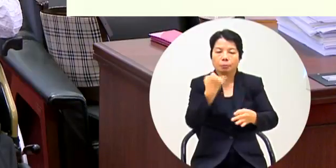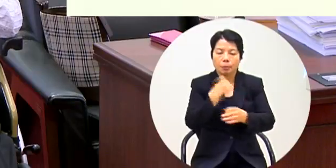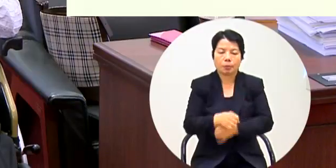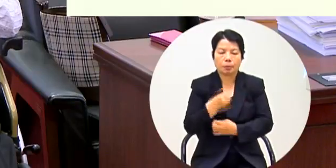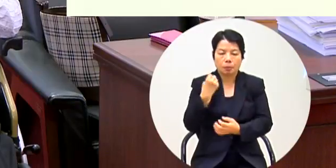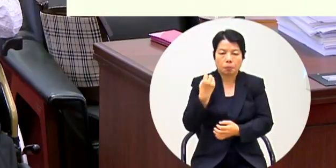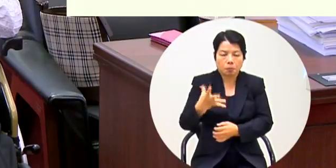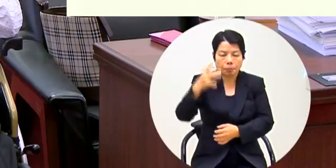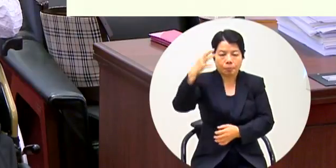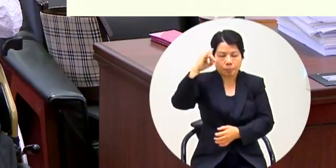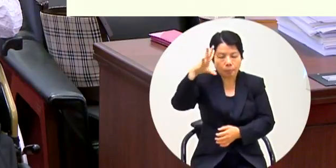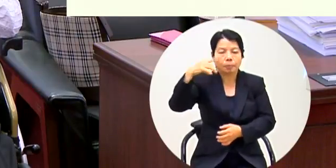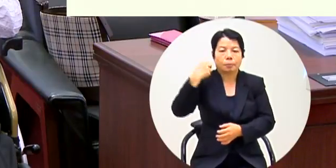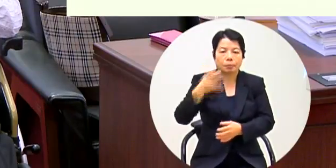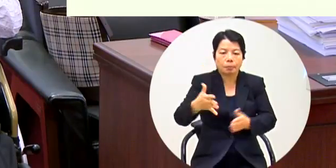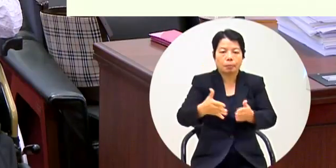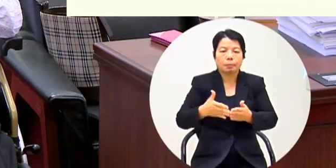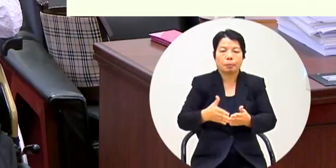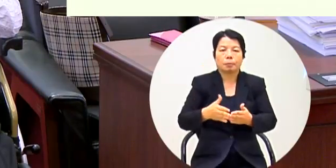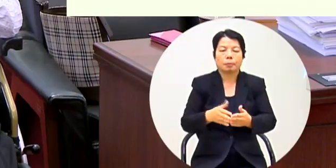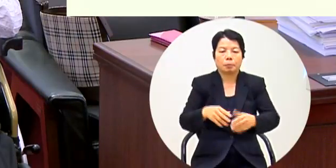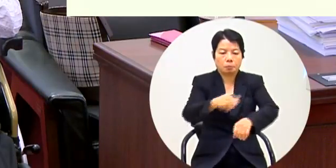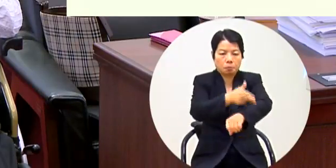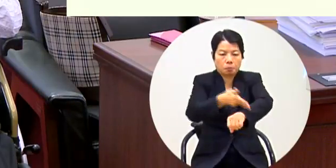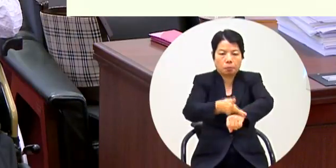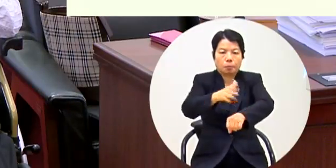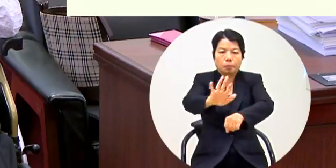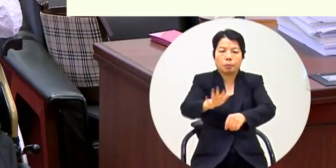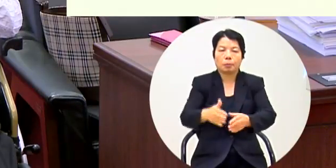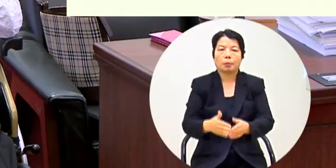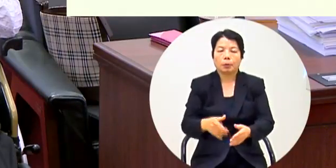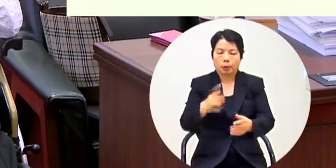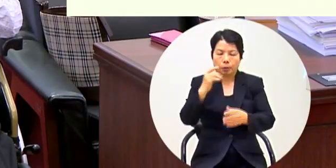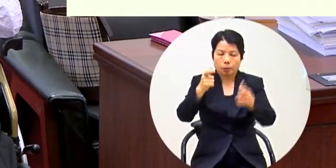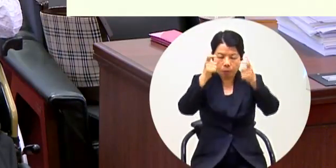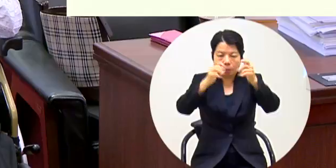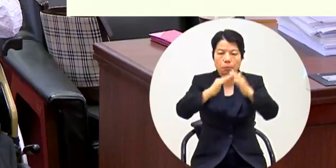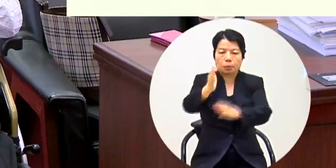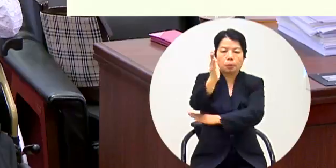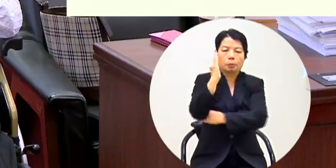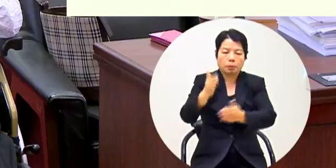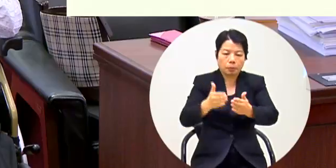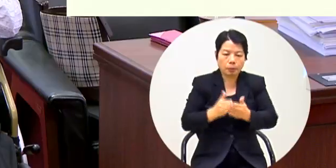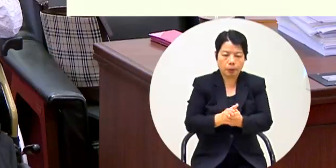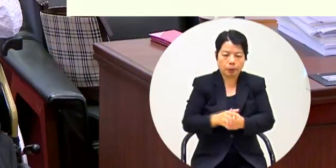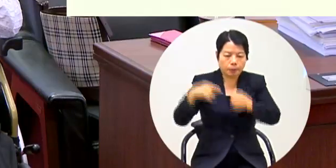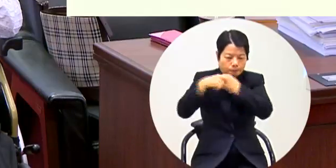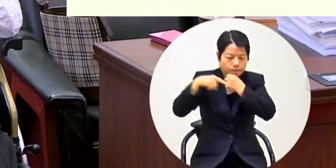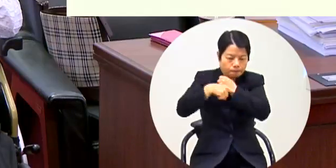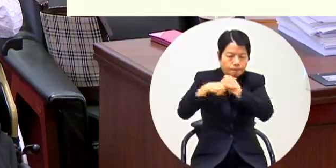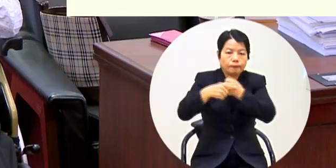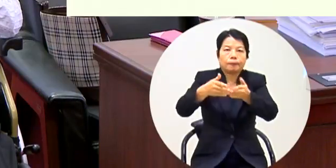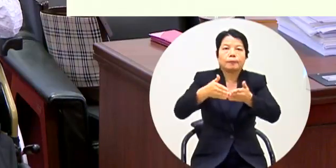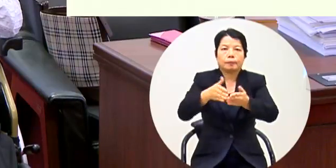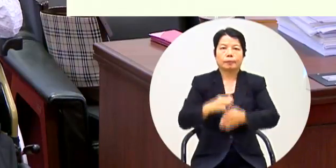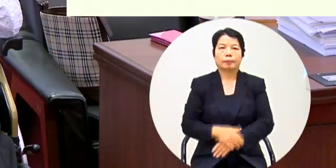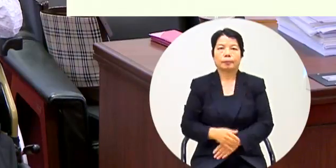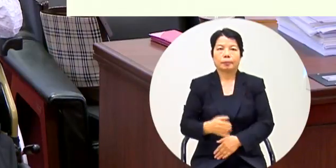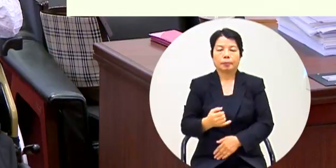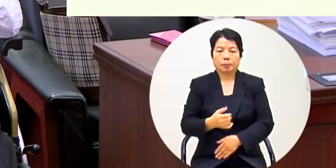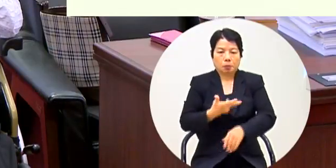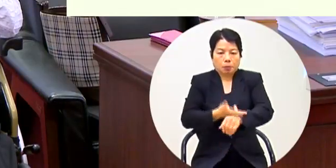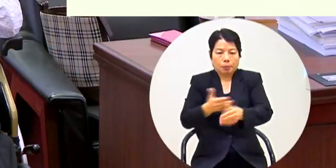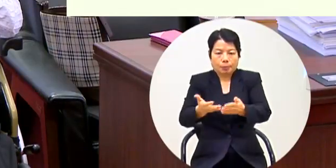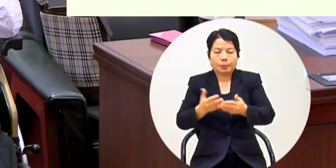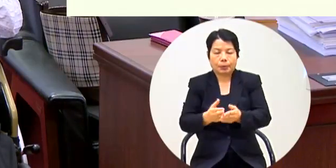尽量的去寻找开发这样的一个创新技术，去减少我们的 CO2 的排放。那像